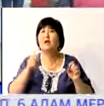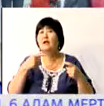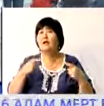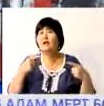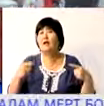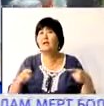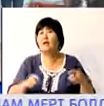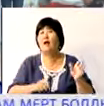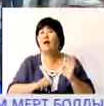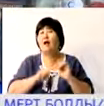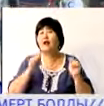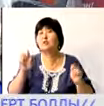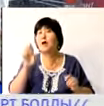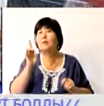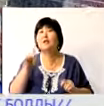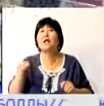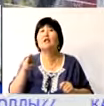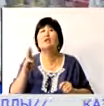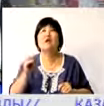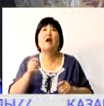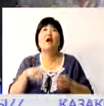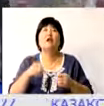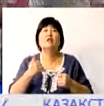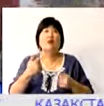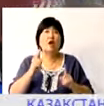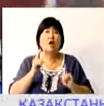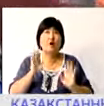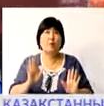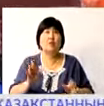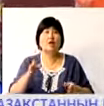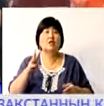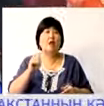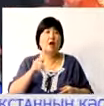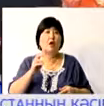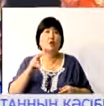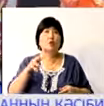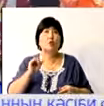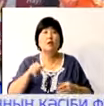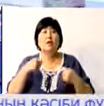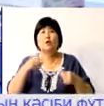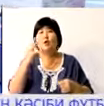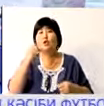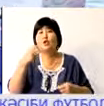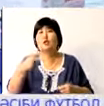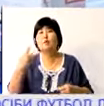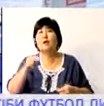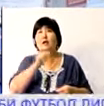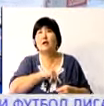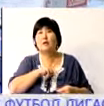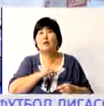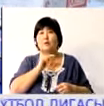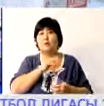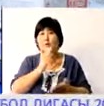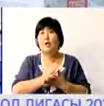алғаш ашылмаған брендтерді ашамыз. Қазірдің өзінде бір ғана Магнум сауда желісінде 322 адам жаңа жұмысқа тартылған.